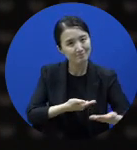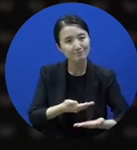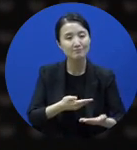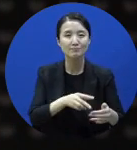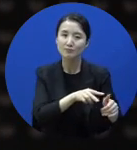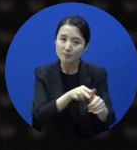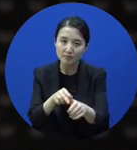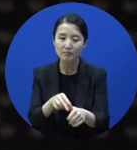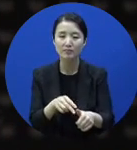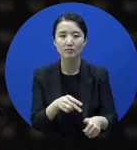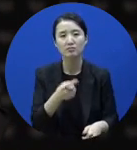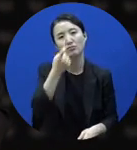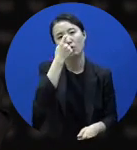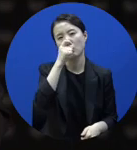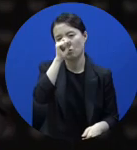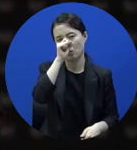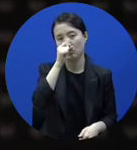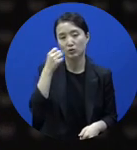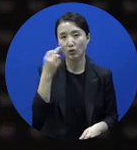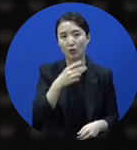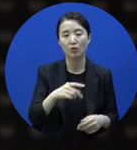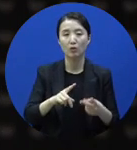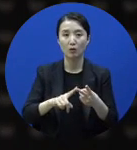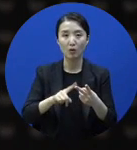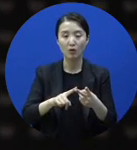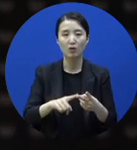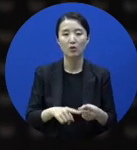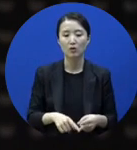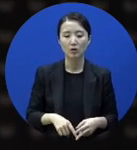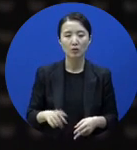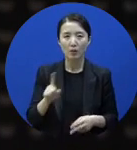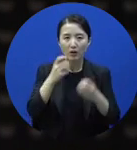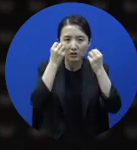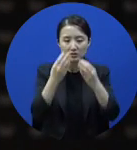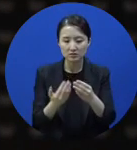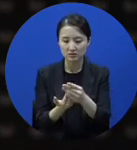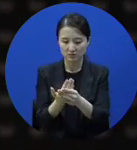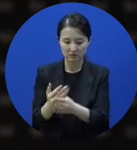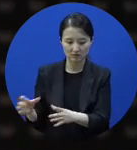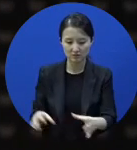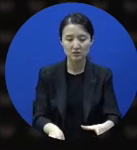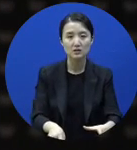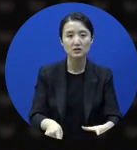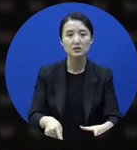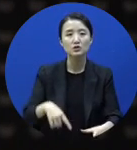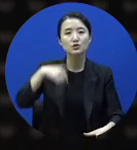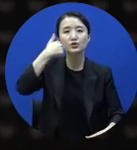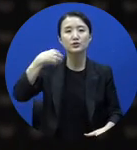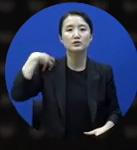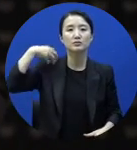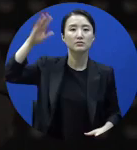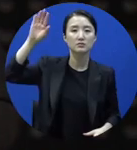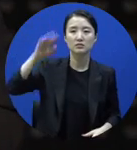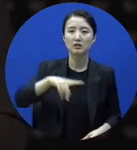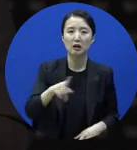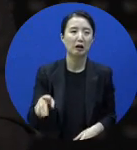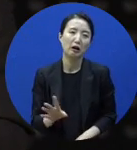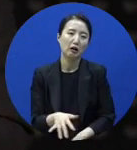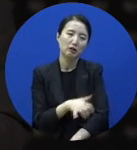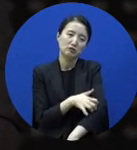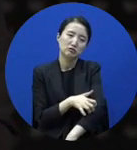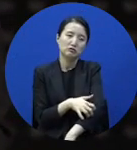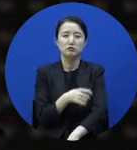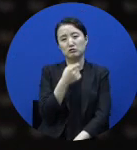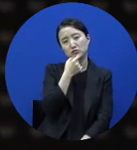이렇게 손들라는 것들이 꽤 많거든요. 근데 그게 귀찮기는 해요. 업무 외 시간으로 풀어가거나 일들을 많이 하니까 이제 그런 걸 좀